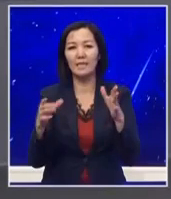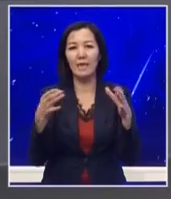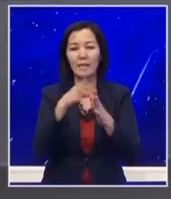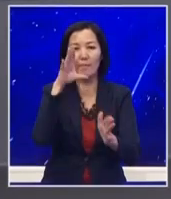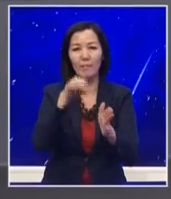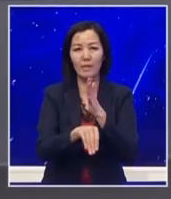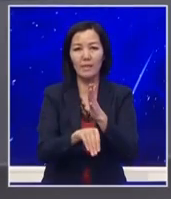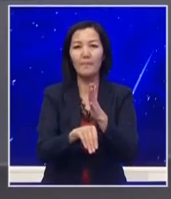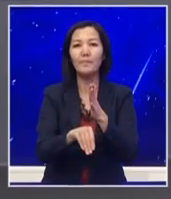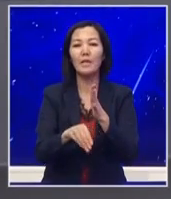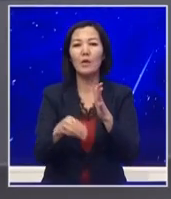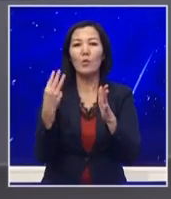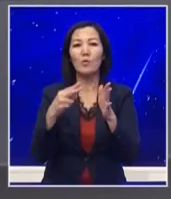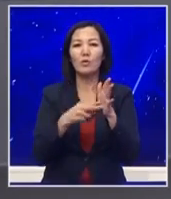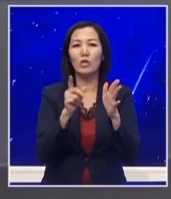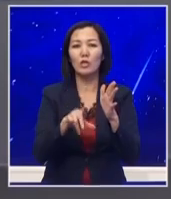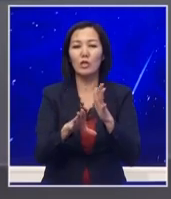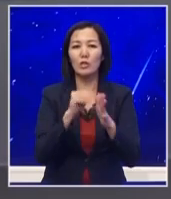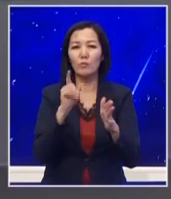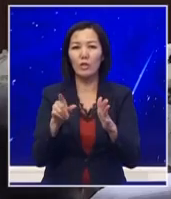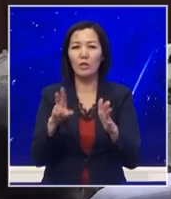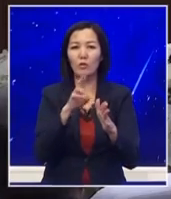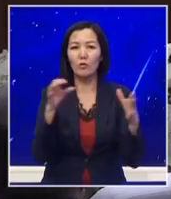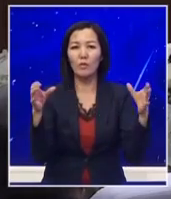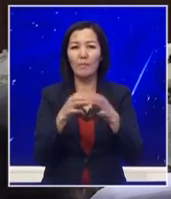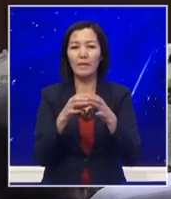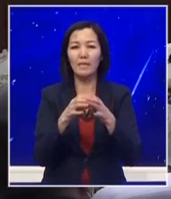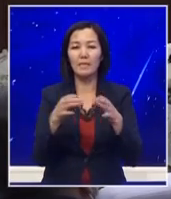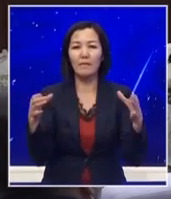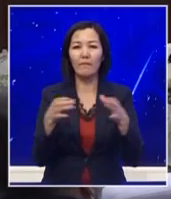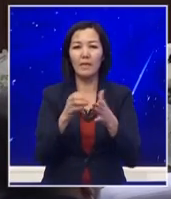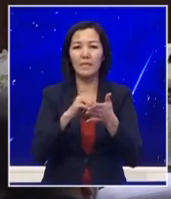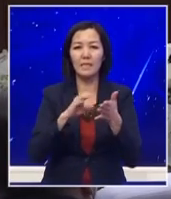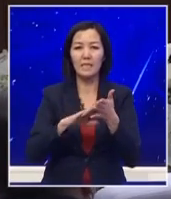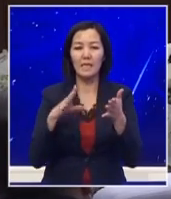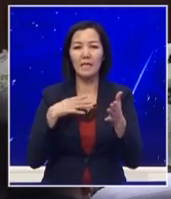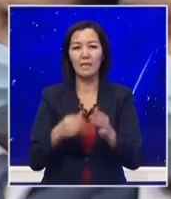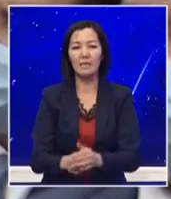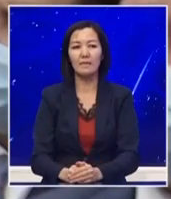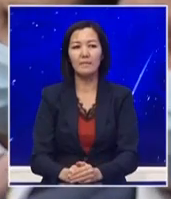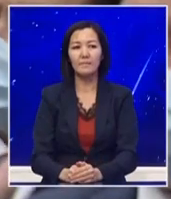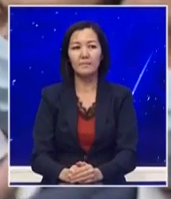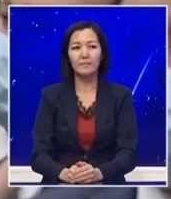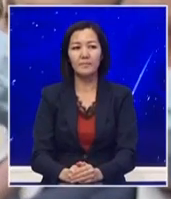енді. Бұған қоса сессияда 37 депутаттан тұратын Нұр Отан партиясының фракциясы тіркелді.